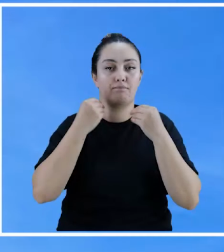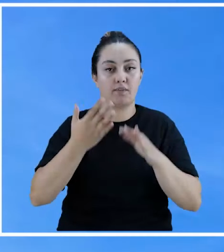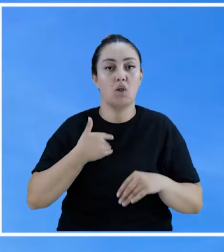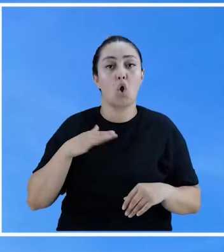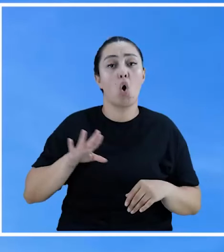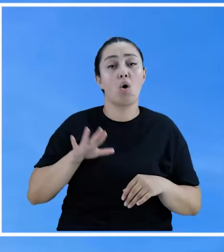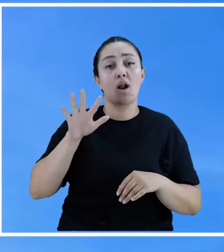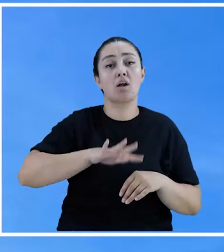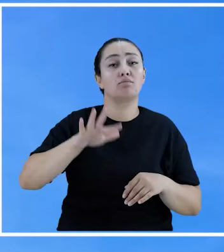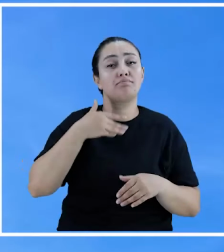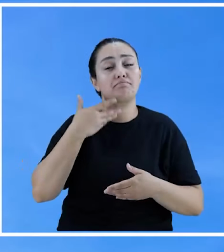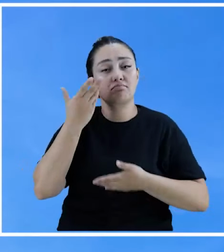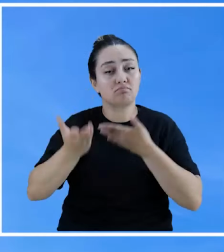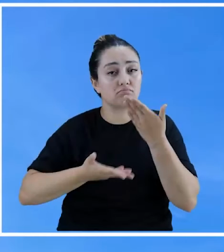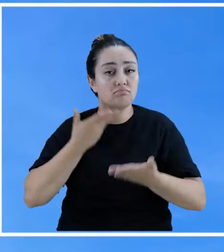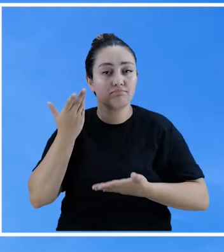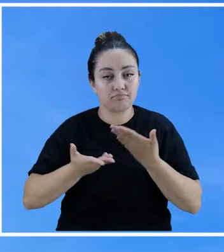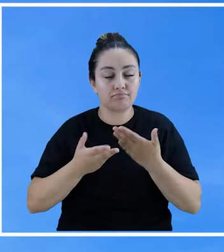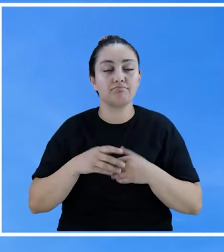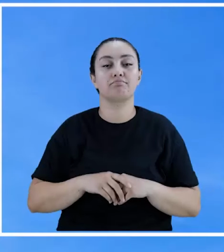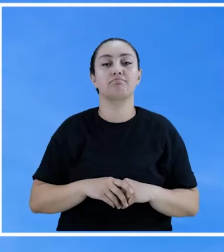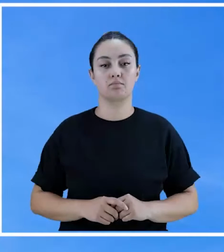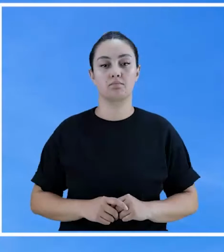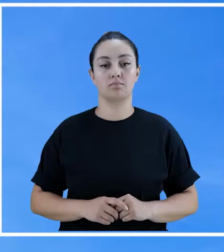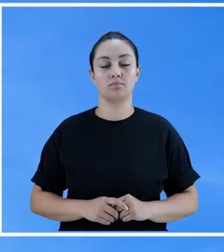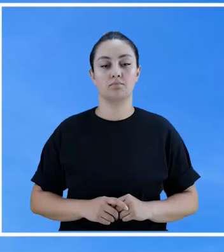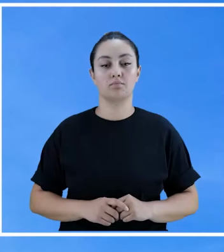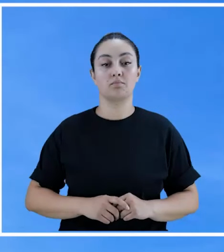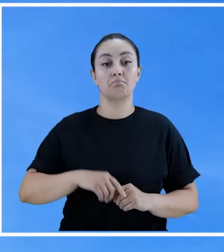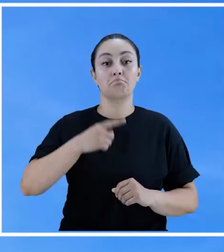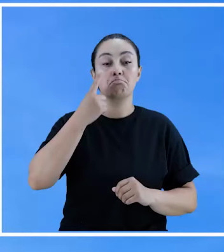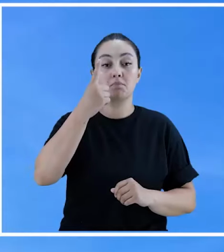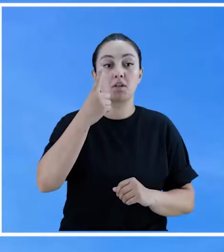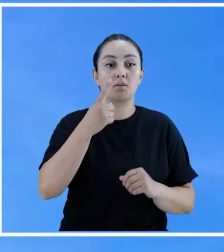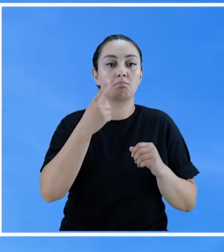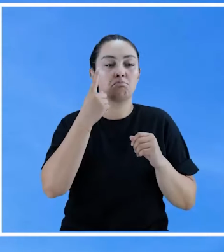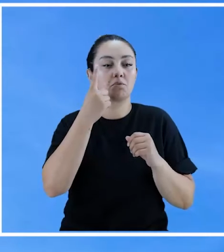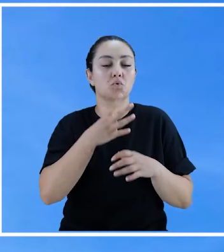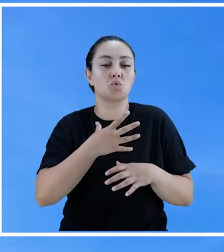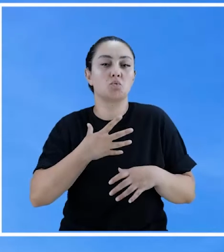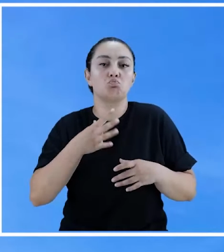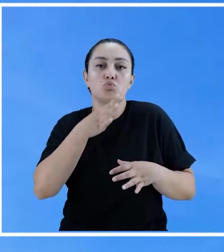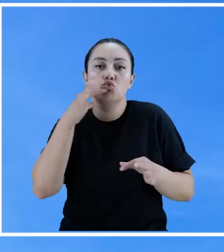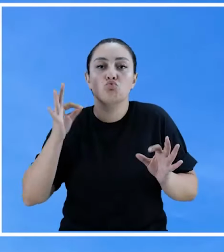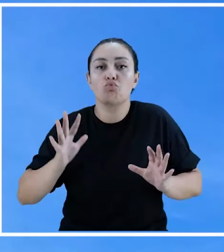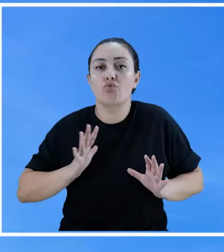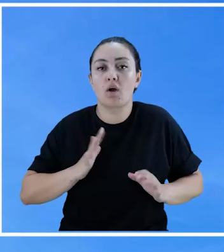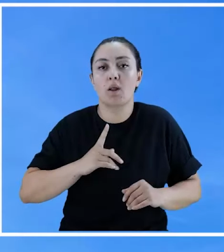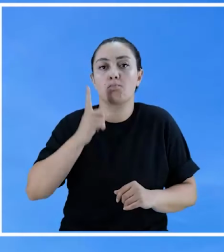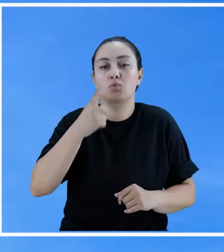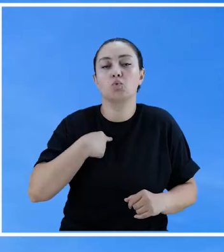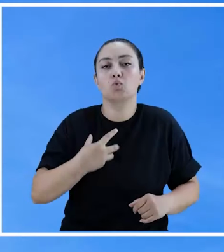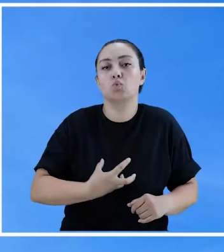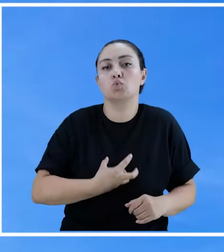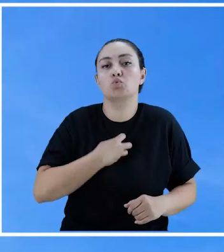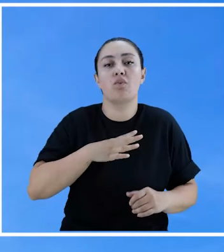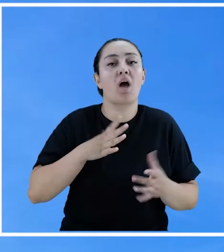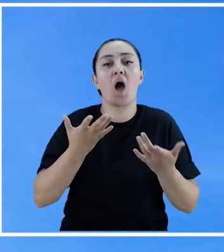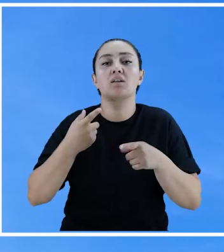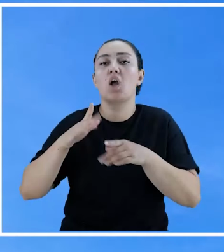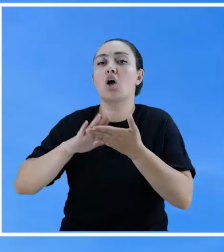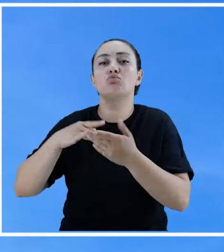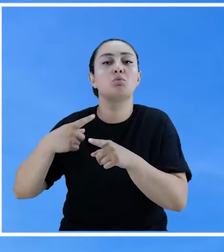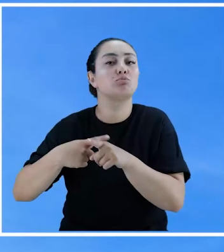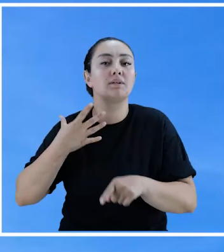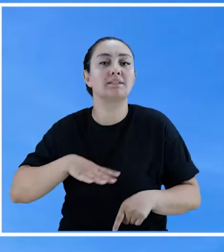de konuşurken. Mesela bir mutluluğum var ya da hüznüm var. Onu hangi